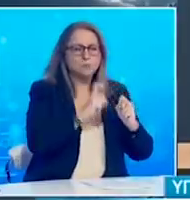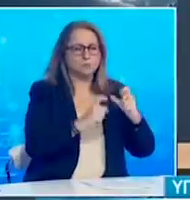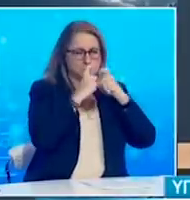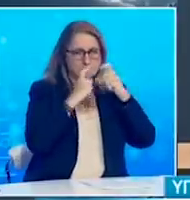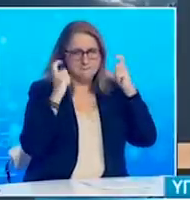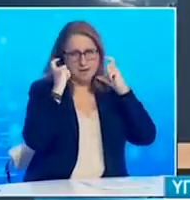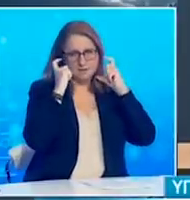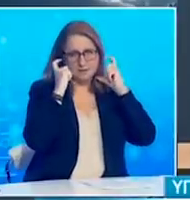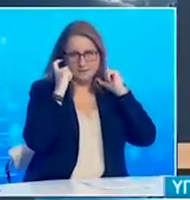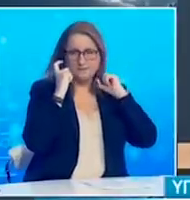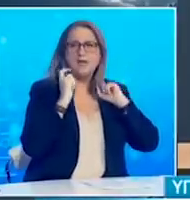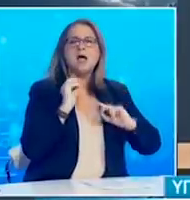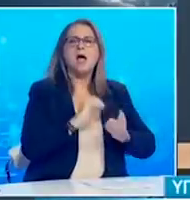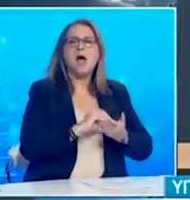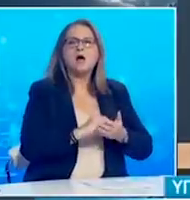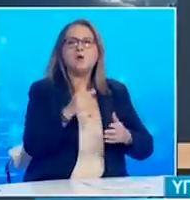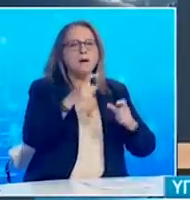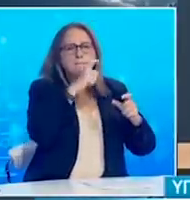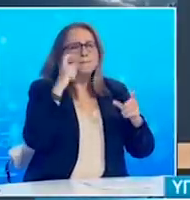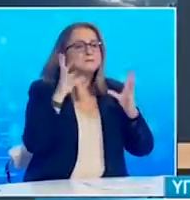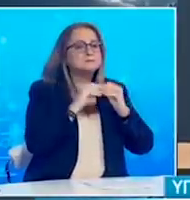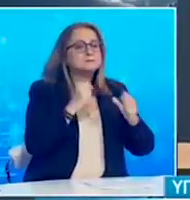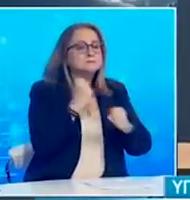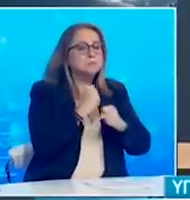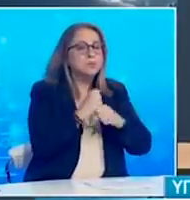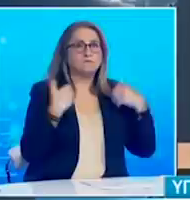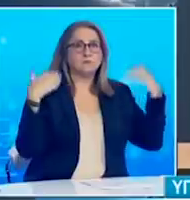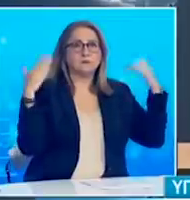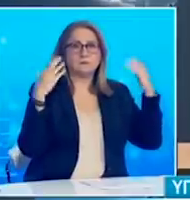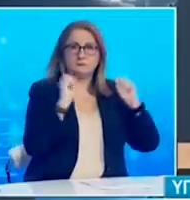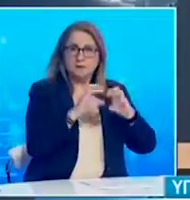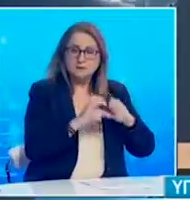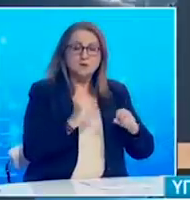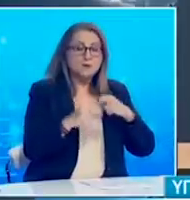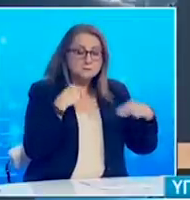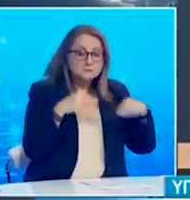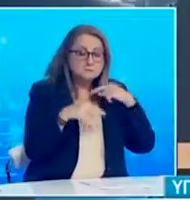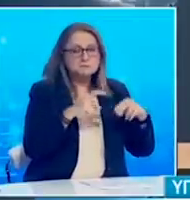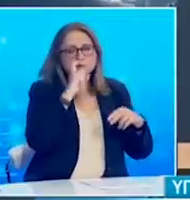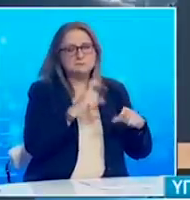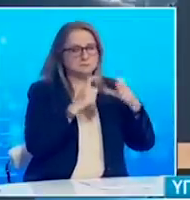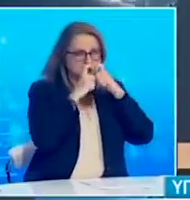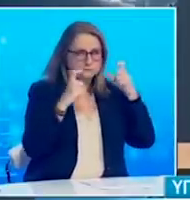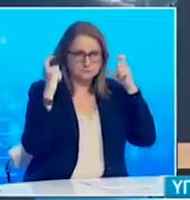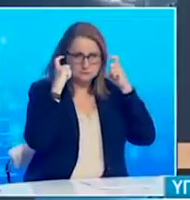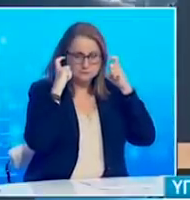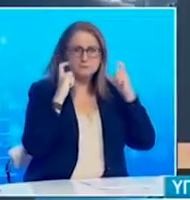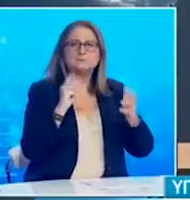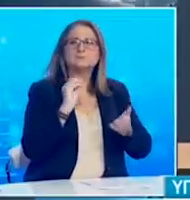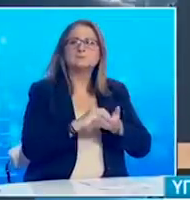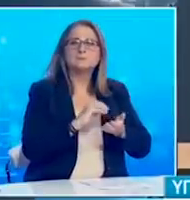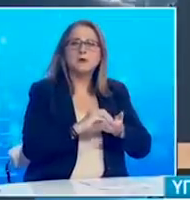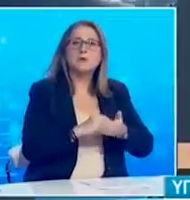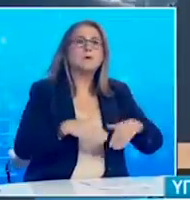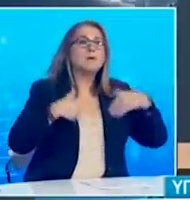μάσκα για τους εργαζόμενους σε καταστήματα εστίασης και σε γυμναστήρια, ενώ παραμένει ισχυρή σύστασή μας για χρήση μάσκας στις κάλες αλλά